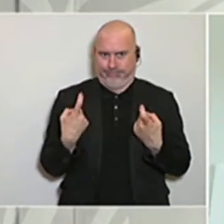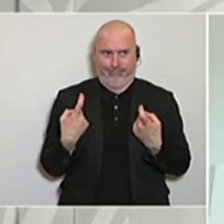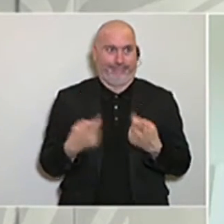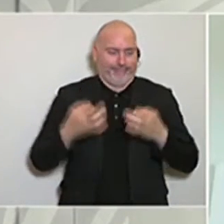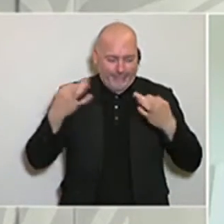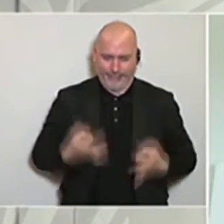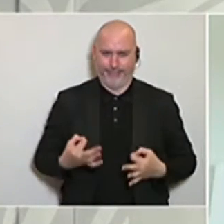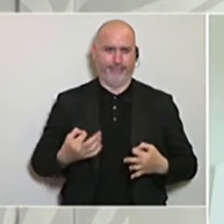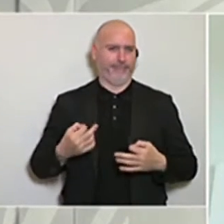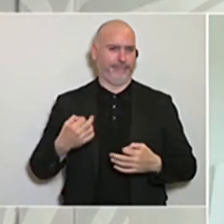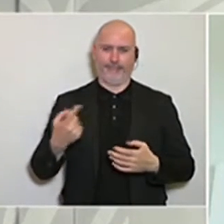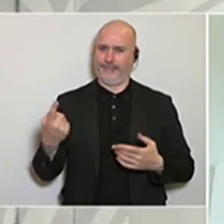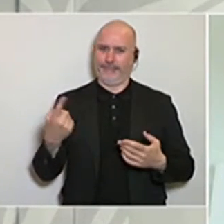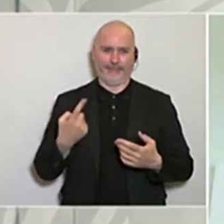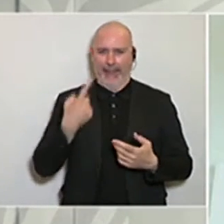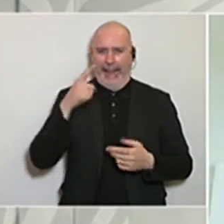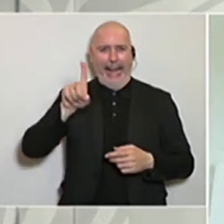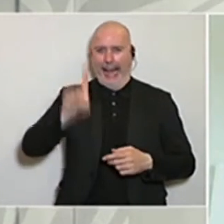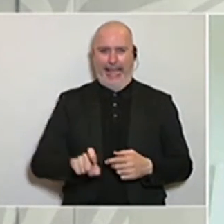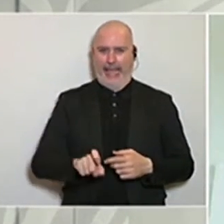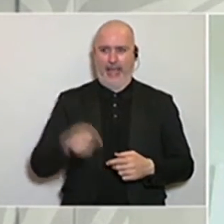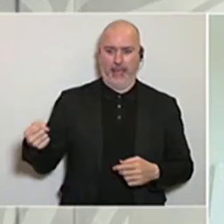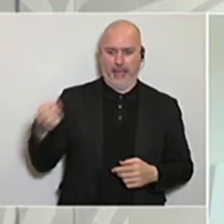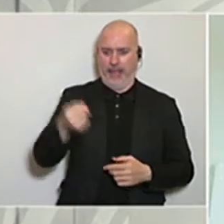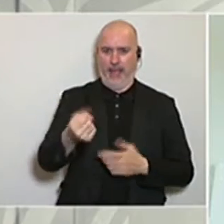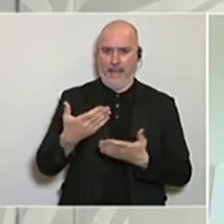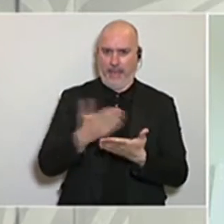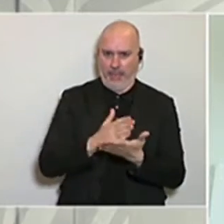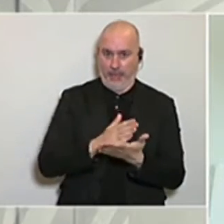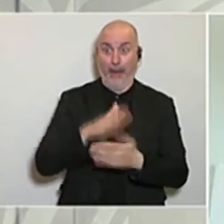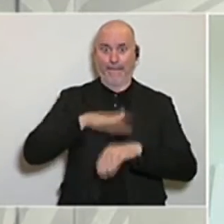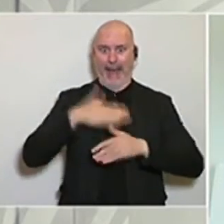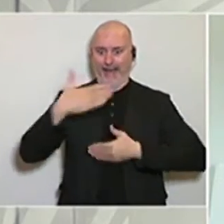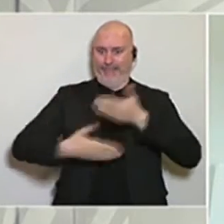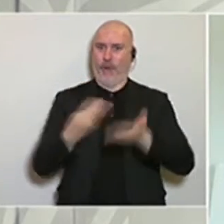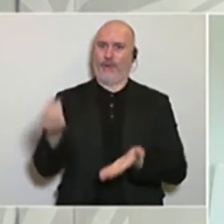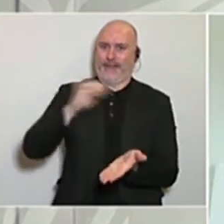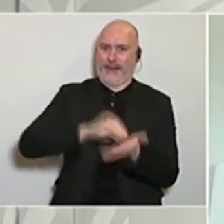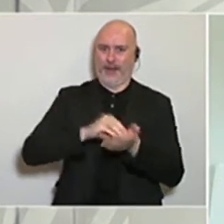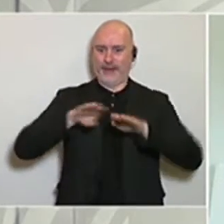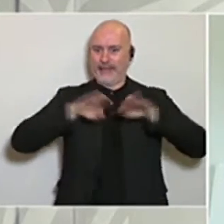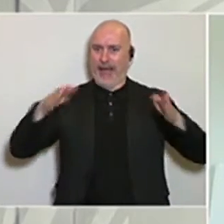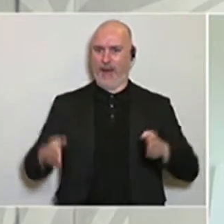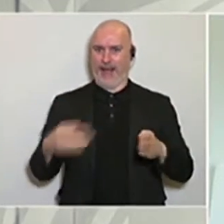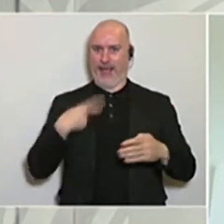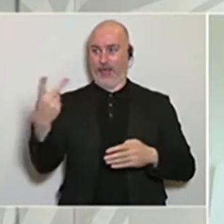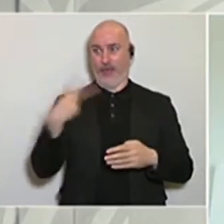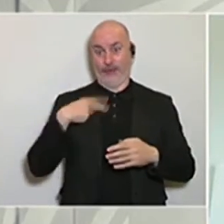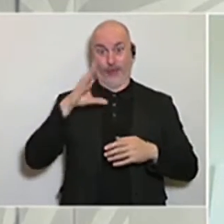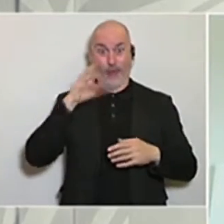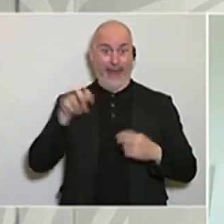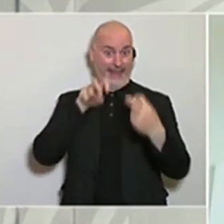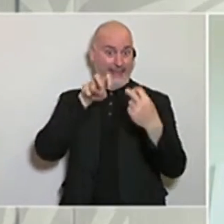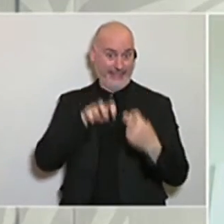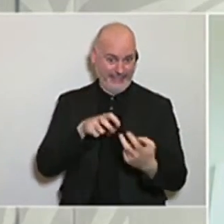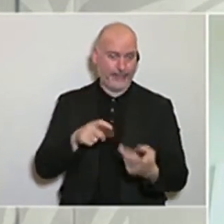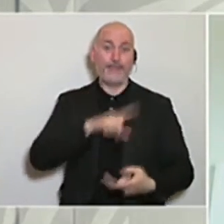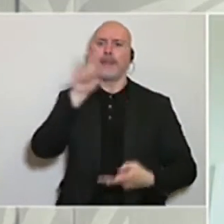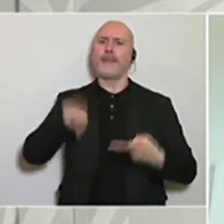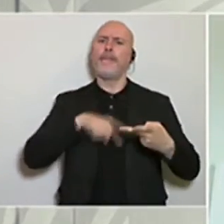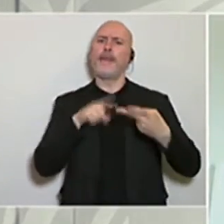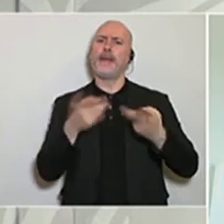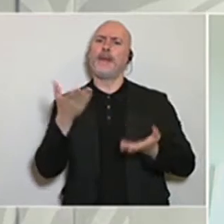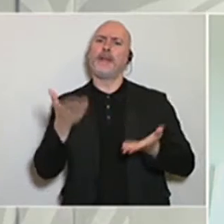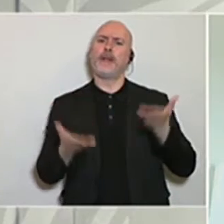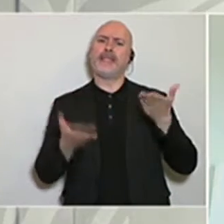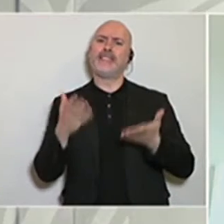reprendre el diàleg, la taula entre governs? I una segona qüestió, una valoració en aquest cas sobre la destitució